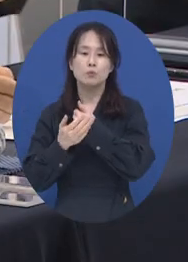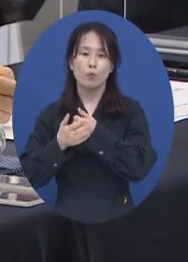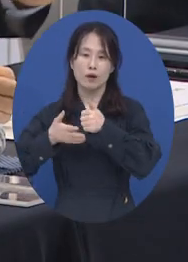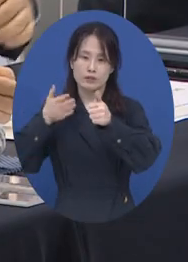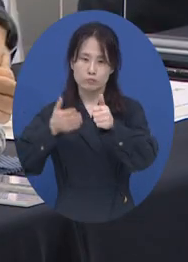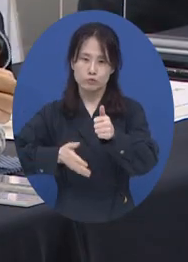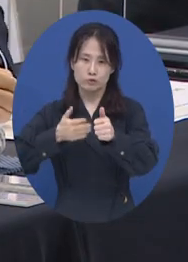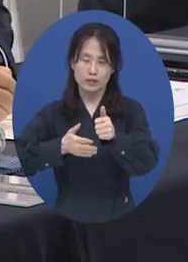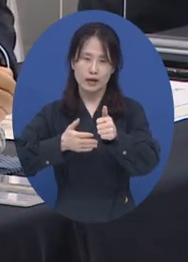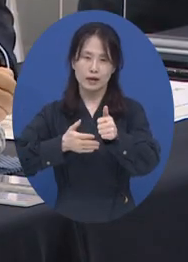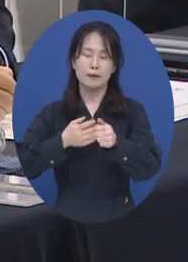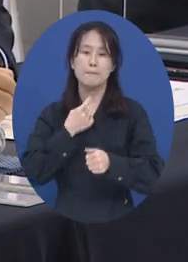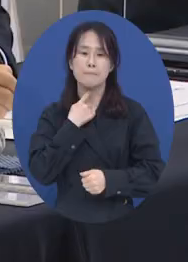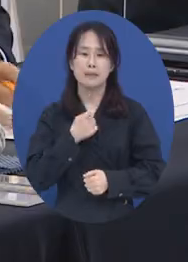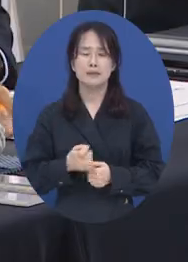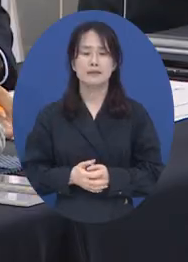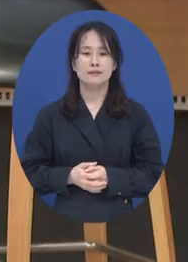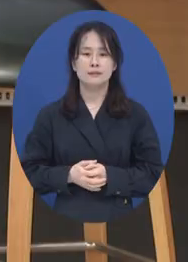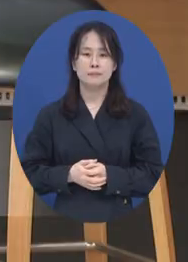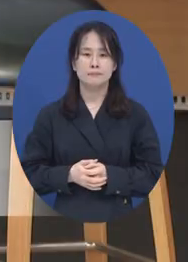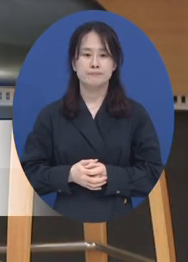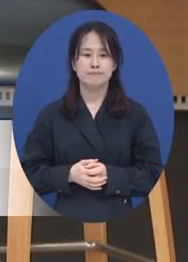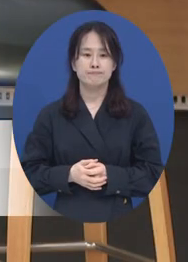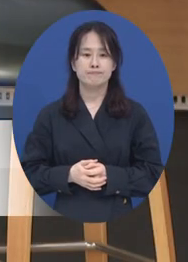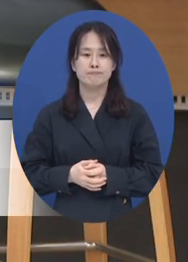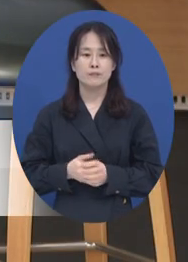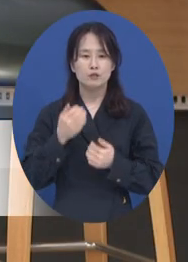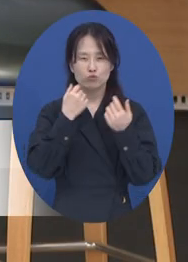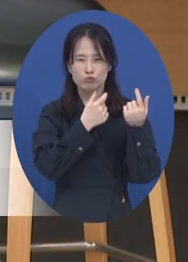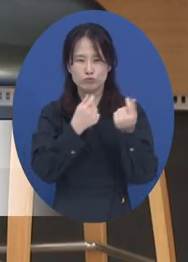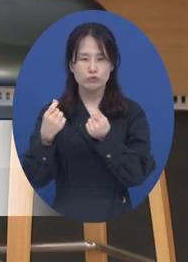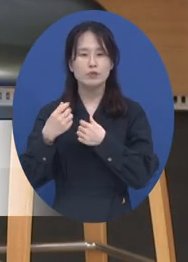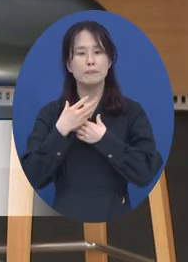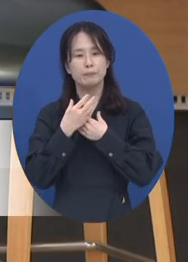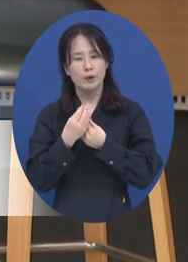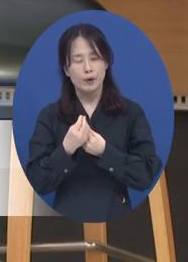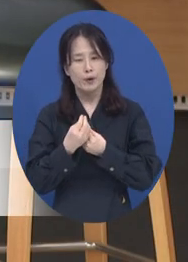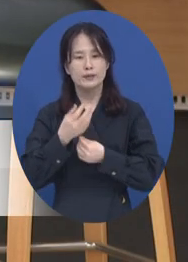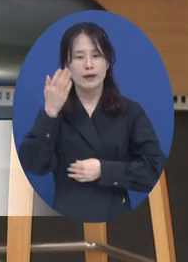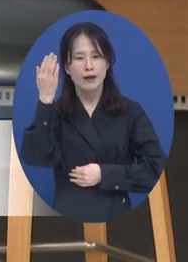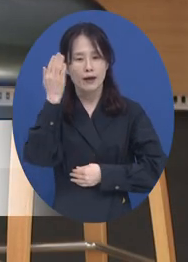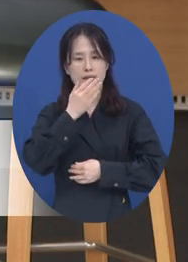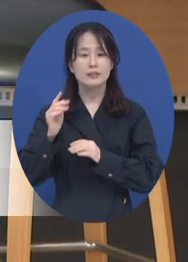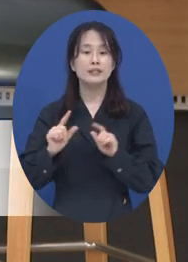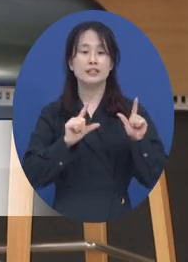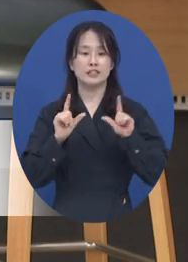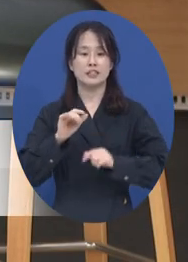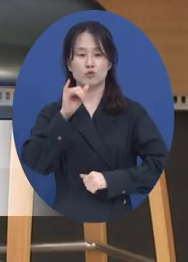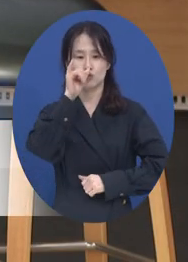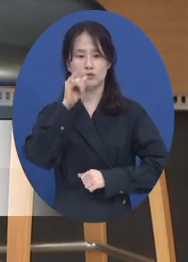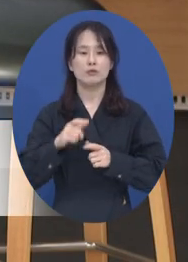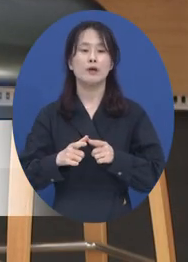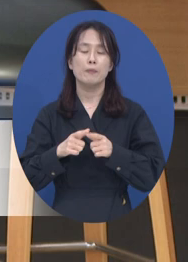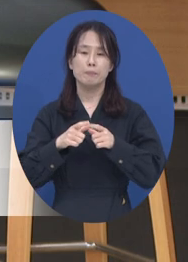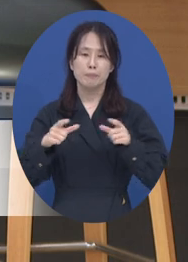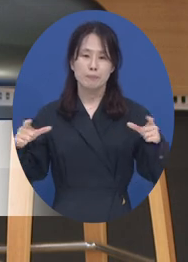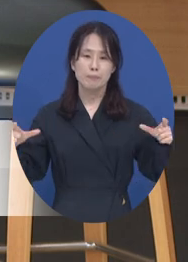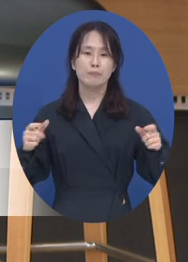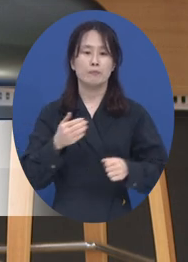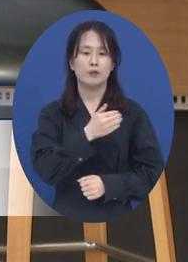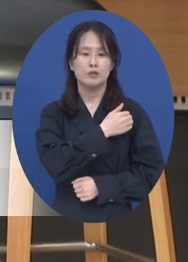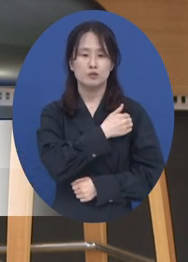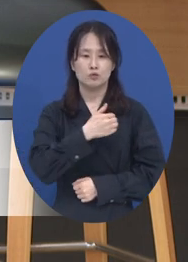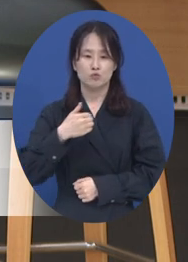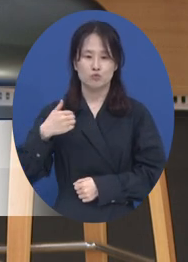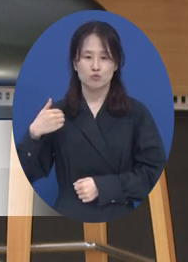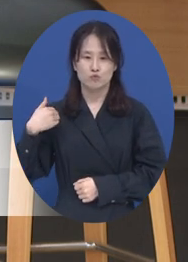당부하며 협조를 요청했습니다. 누구나 편하게, 쾌적하게 살 수 있는